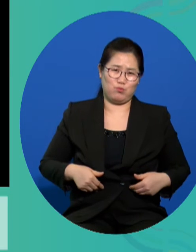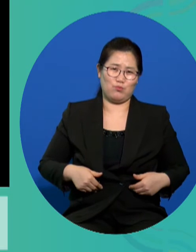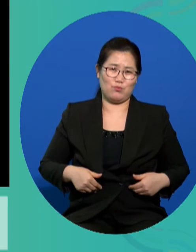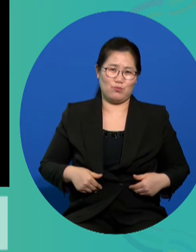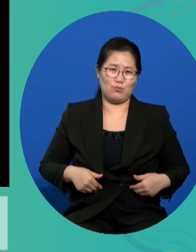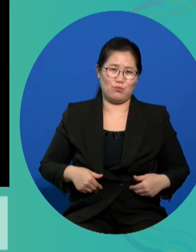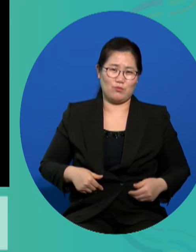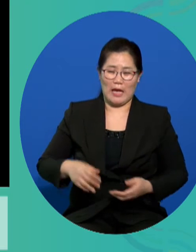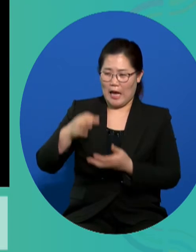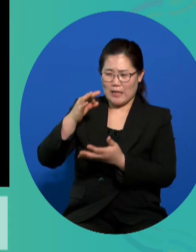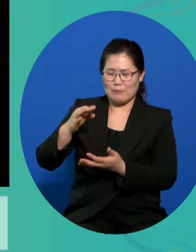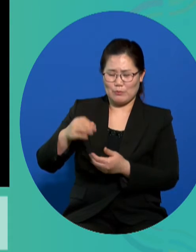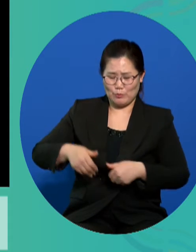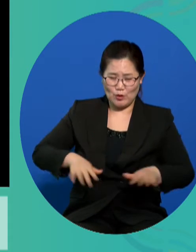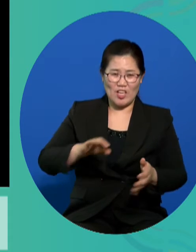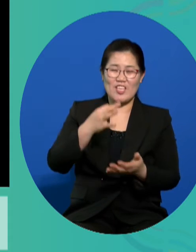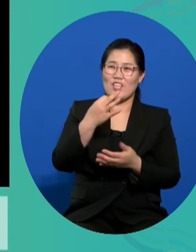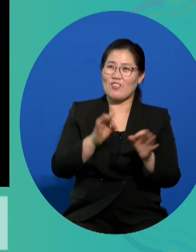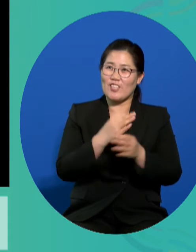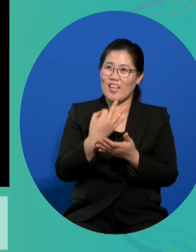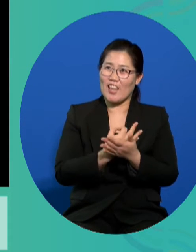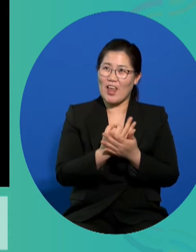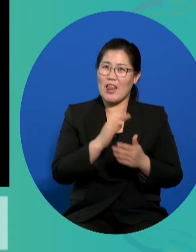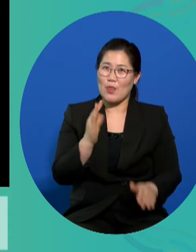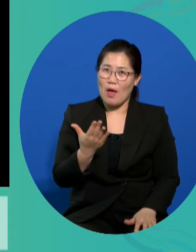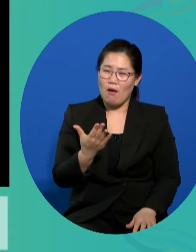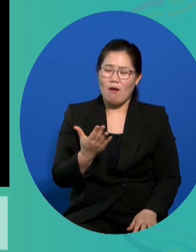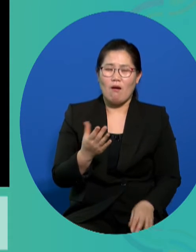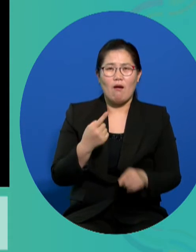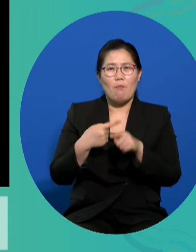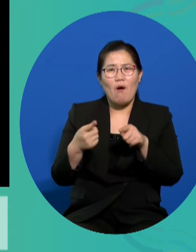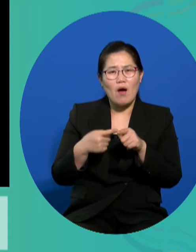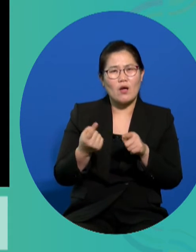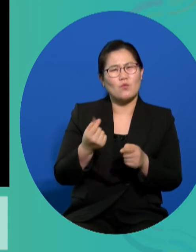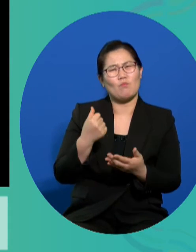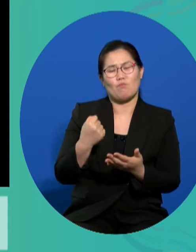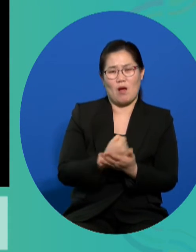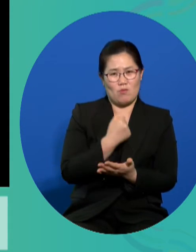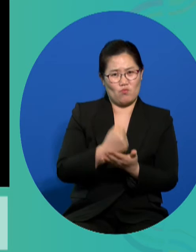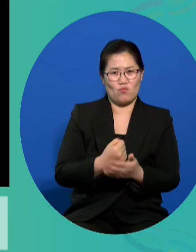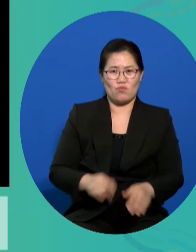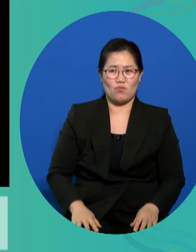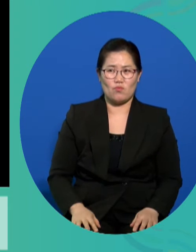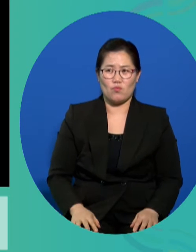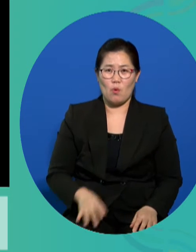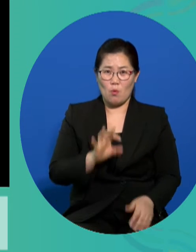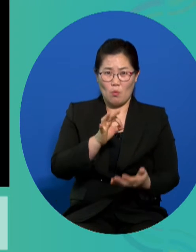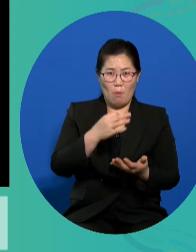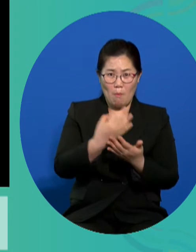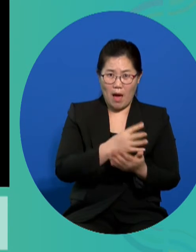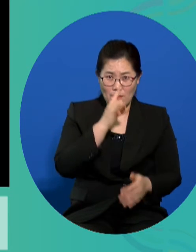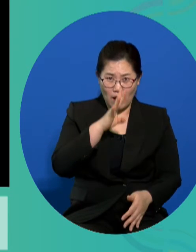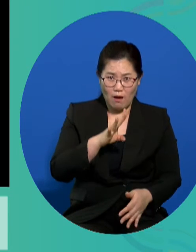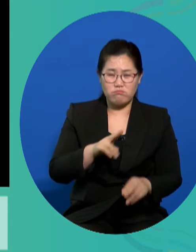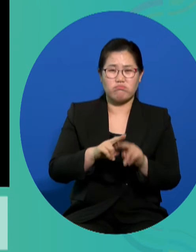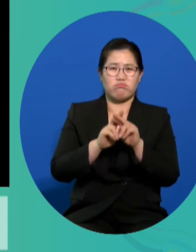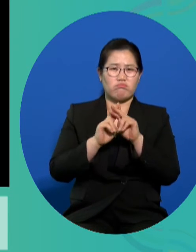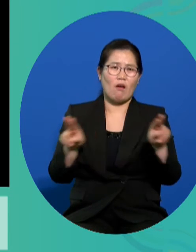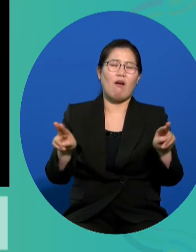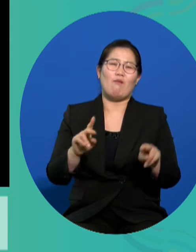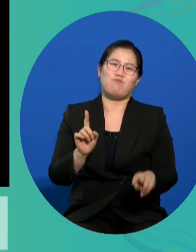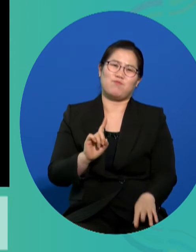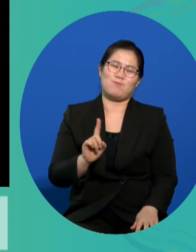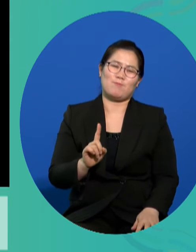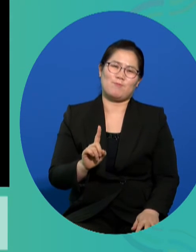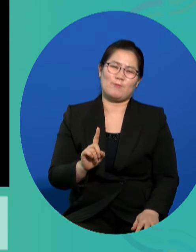현재까지도 4년이 지났는데 그런 부분은 진짜 많이 아쉽게 생각해요. 보다 더 그 외국 사례를 좀